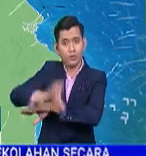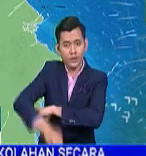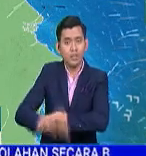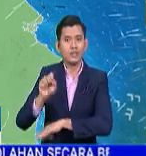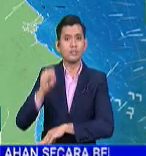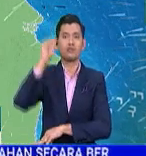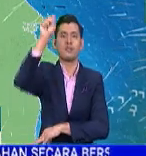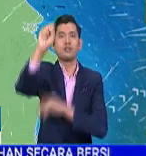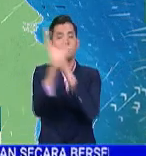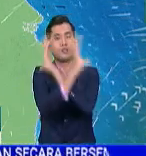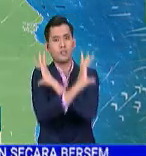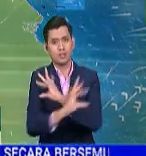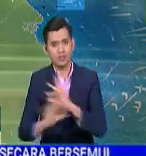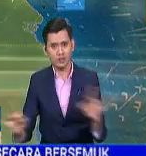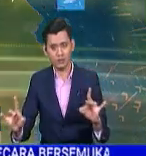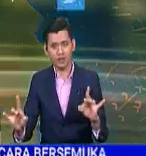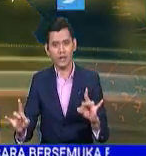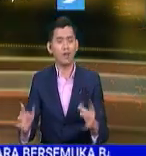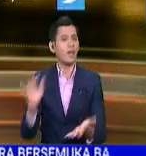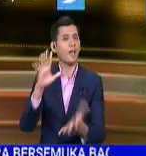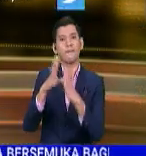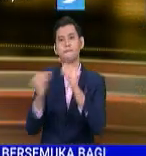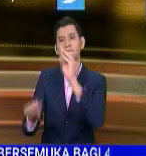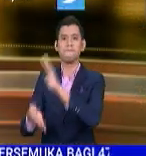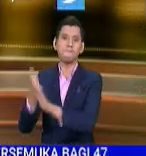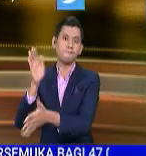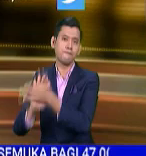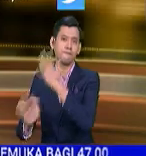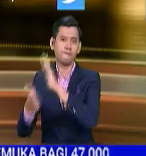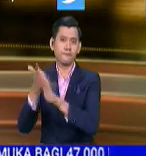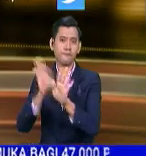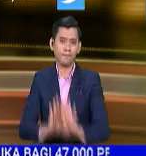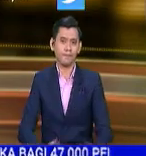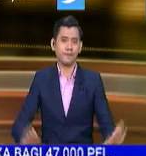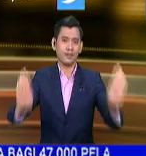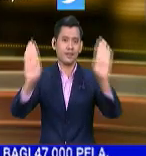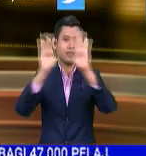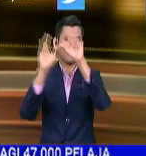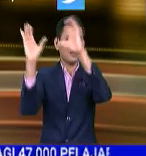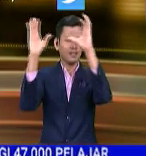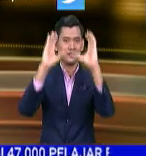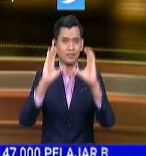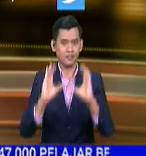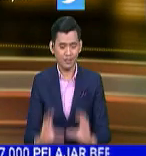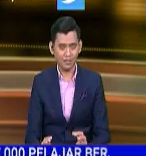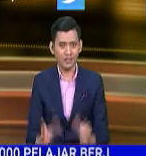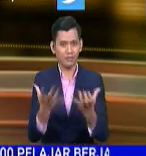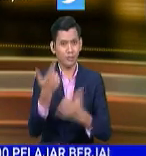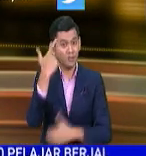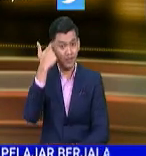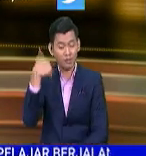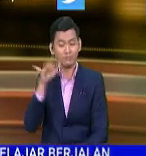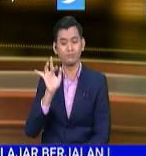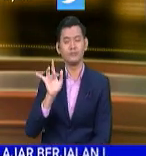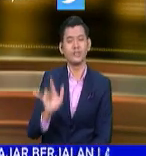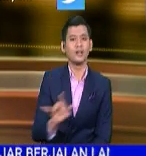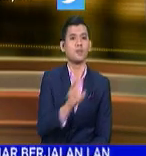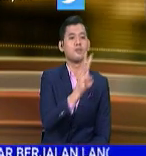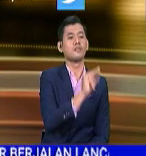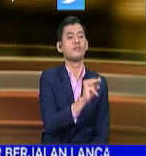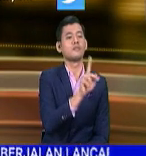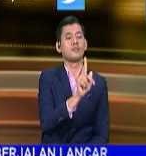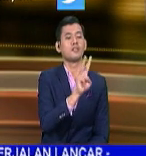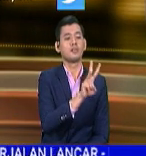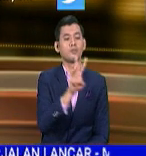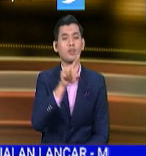dan juga Sarawak. Baik, ini sahaja ramalan cuaca yang dapat saya kongsikan pada petang ini. Untuk mendapatkan maklumat cuaca yang lebih terperinci,